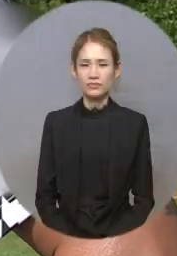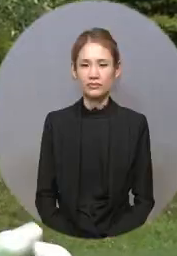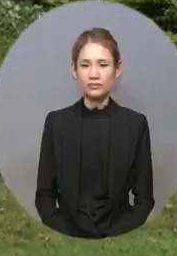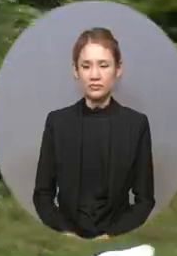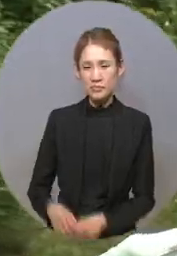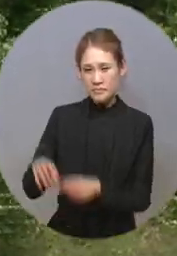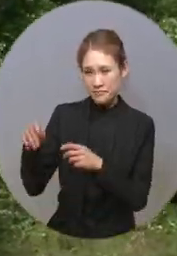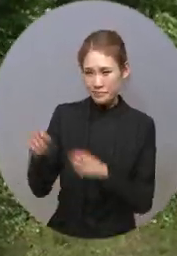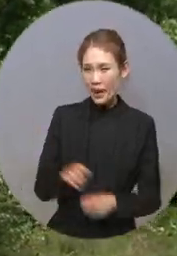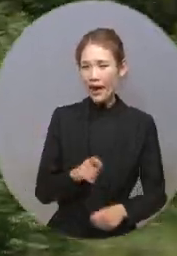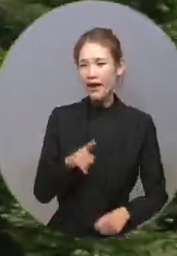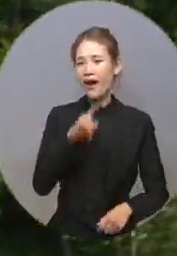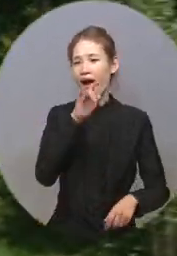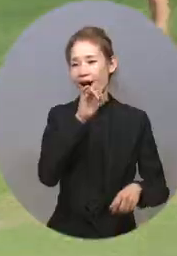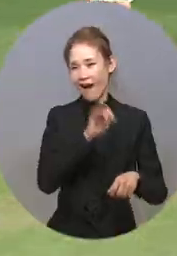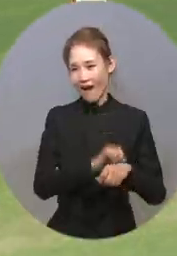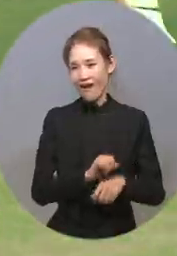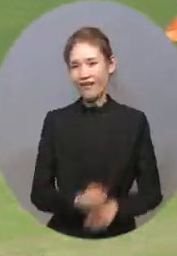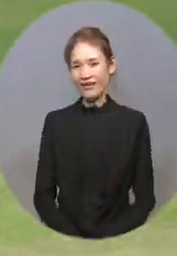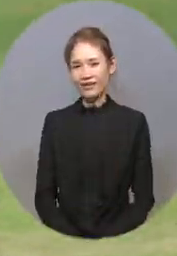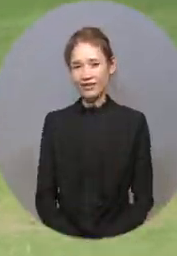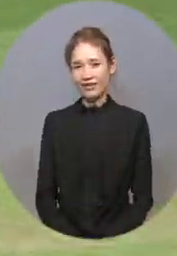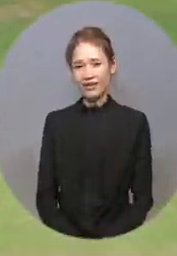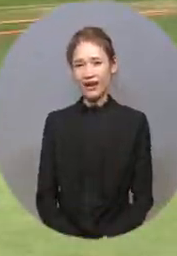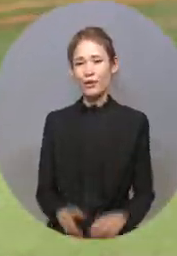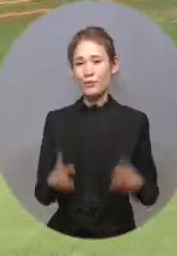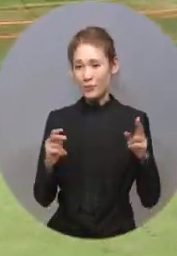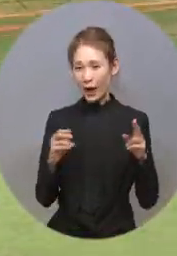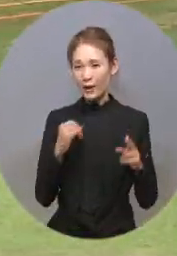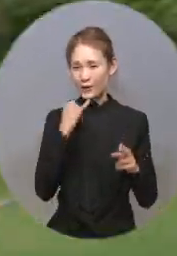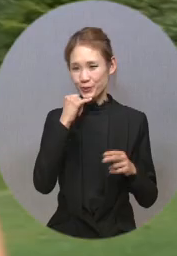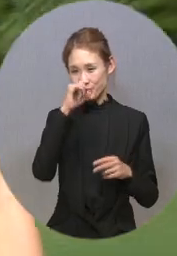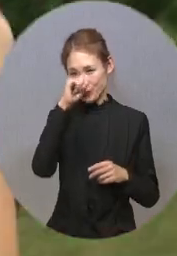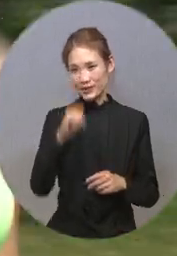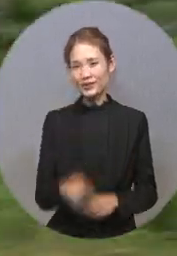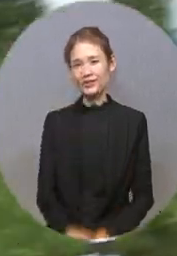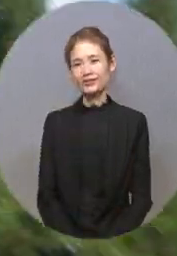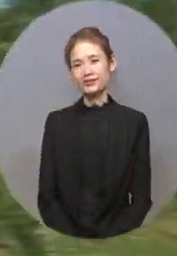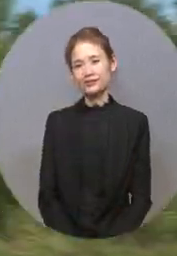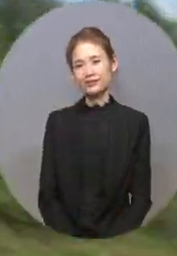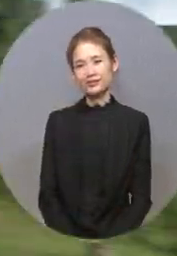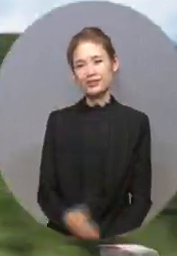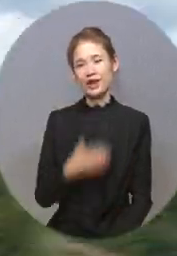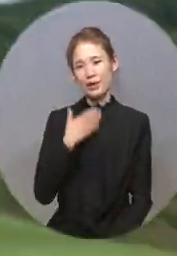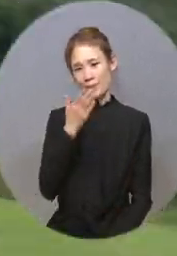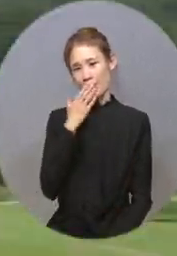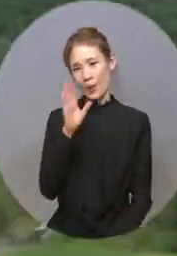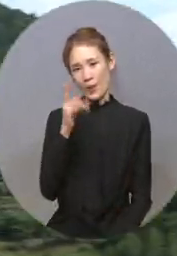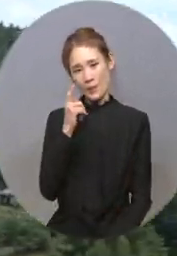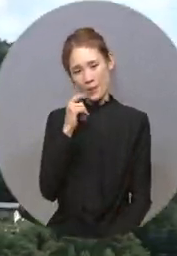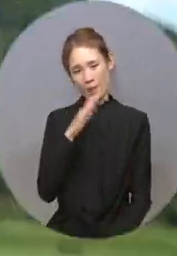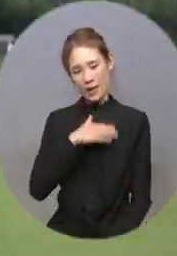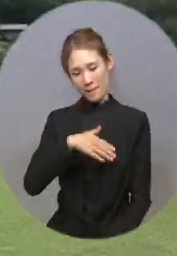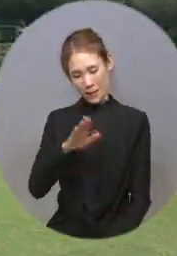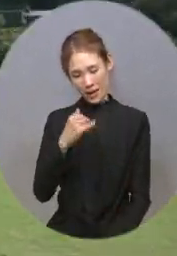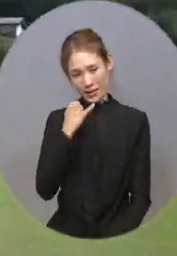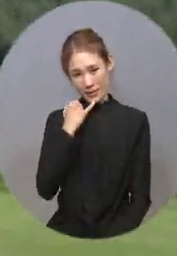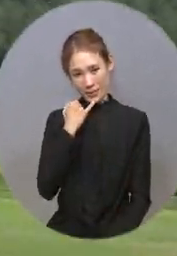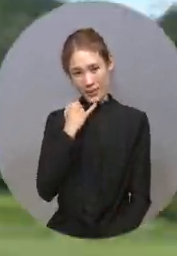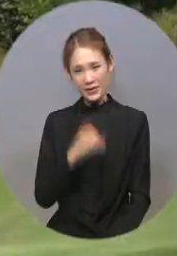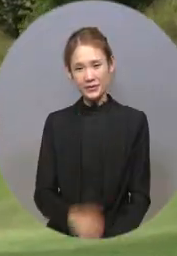나이스! 잘 쳤어? 잘 끊어간다. 아, 좋아, 좋아. 나는 못 먹어도 고다. 나는.